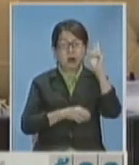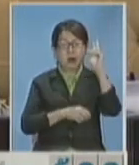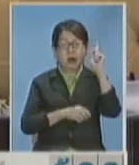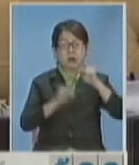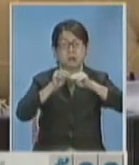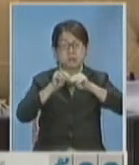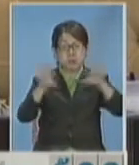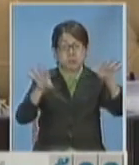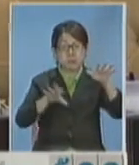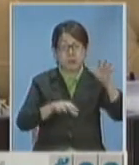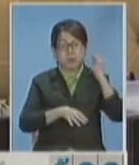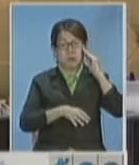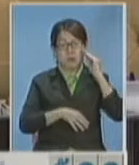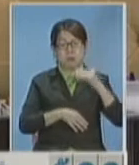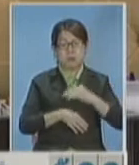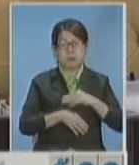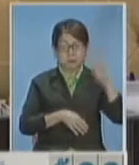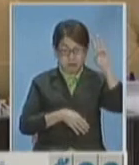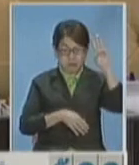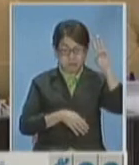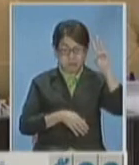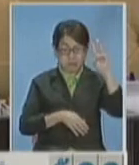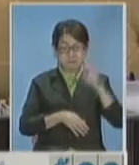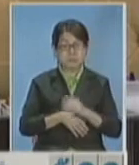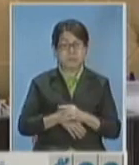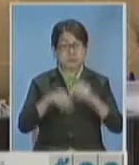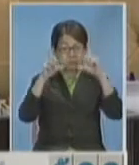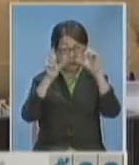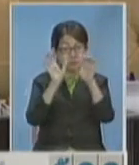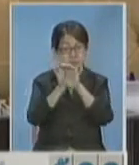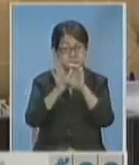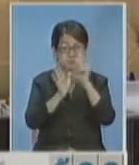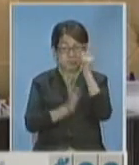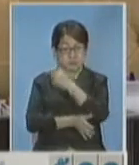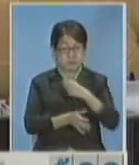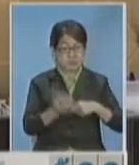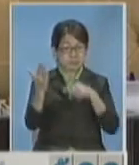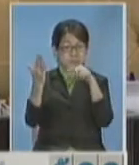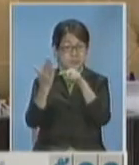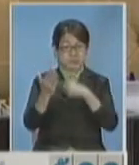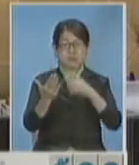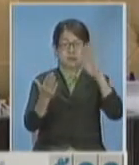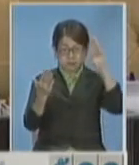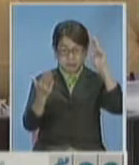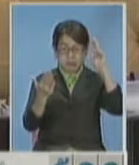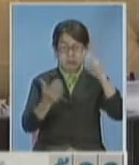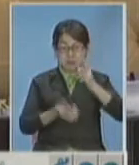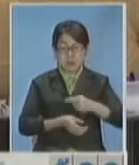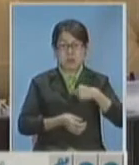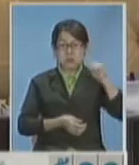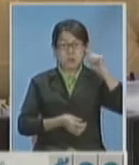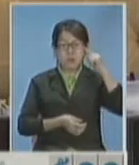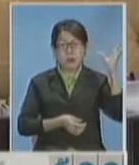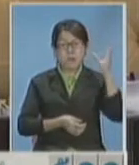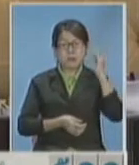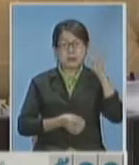สาบานต่อหน้าพระบรมฉายาลักษณ์ว่าเรื่องนี้ผมไม่ทราบมาก่อนแล้วก็ม